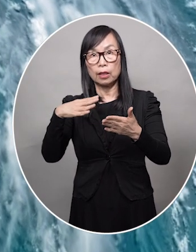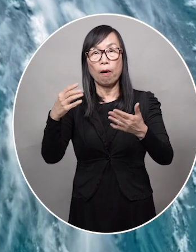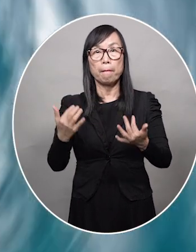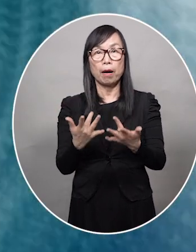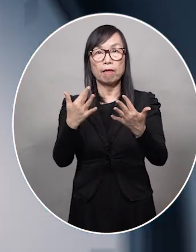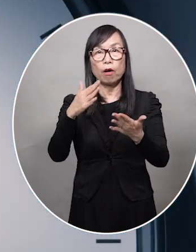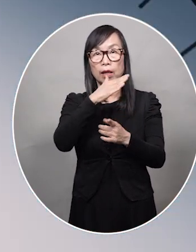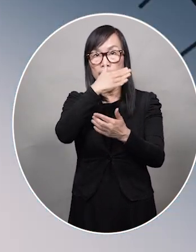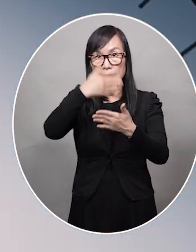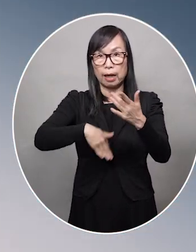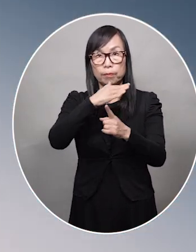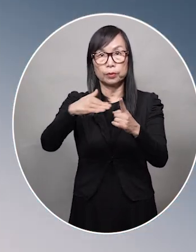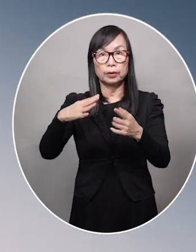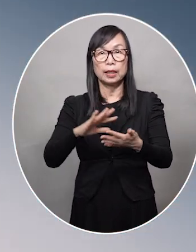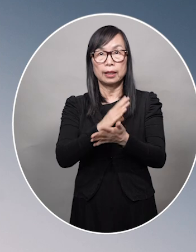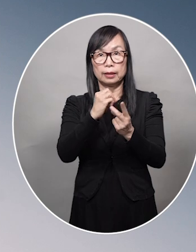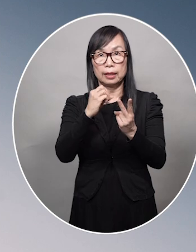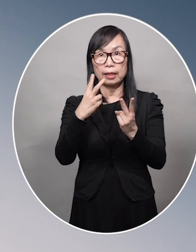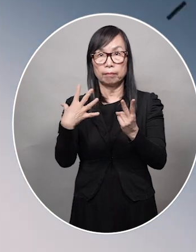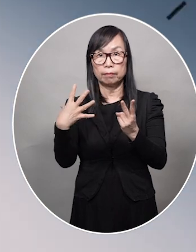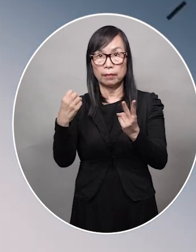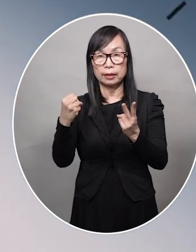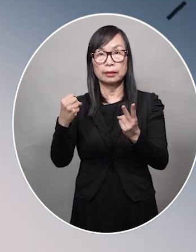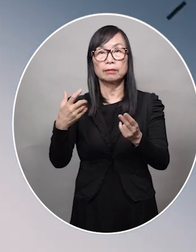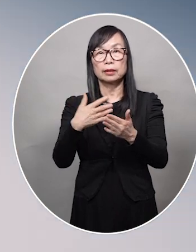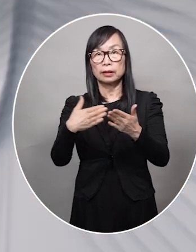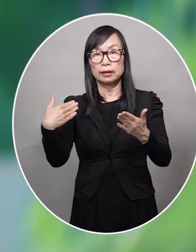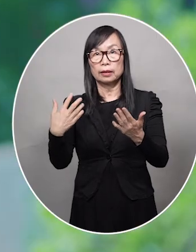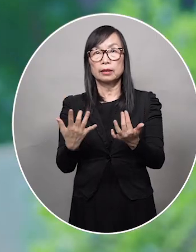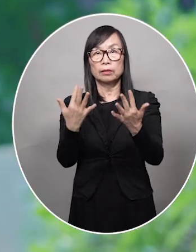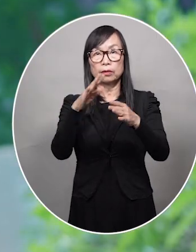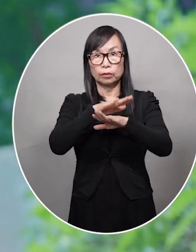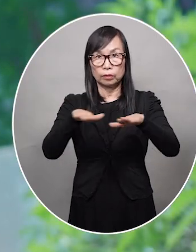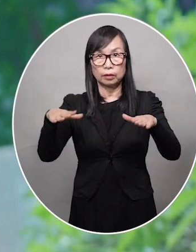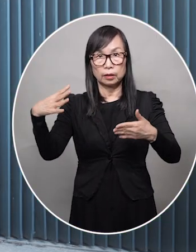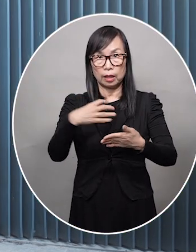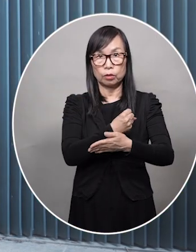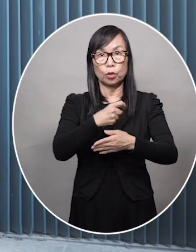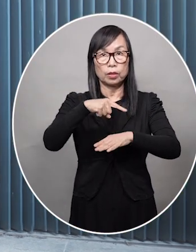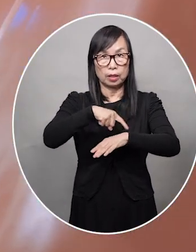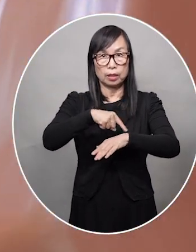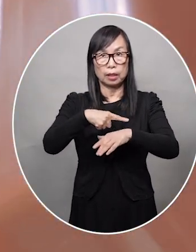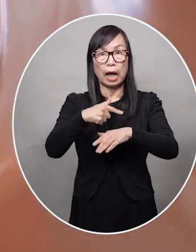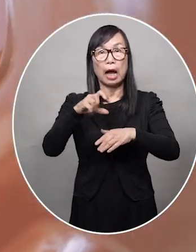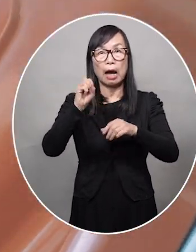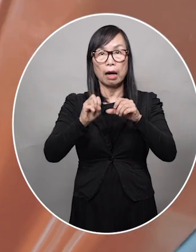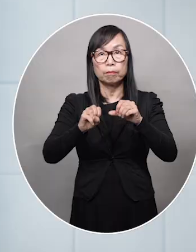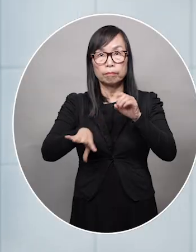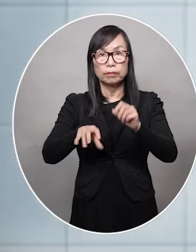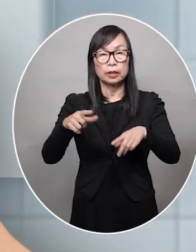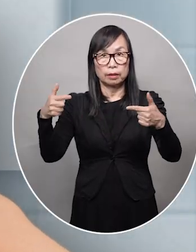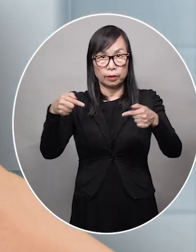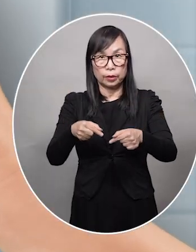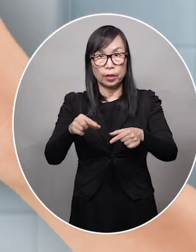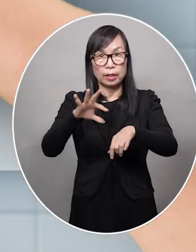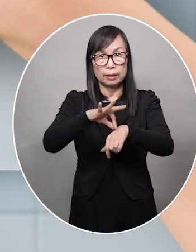半，2050年前达至碳中和。日语争取时间，实行源头减废，节